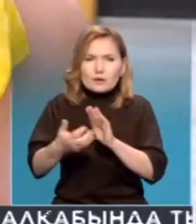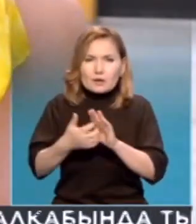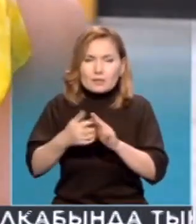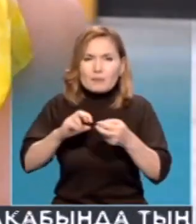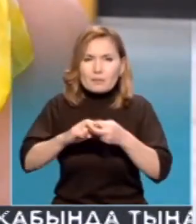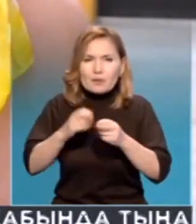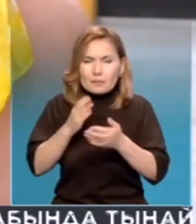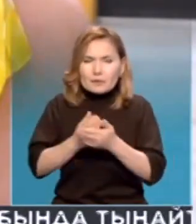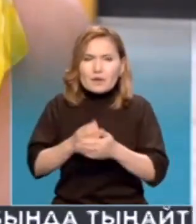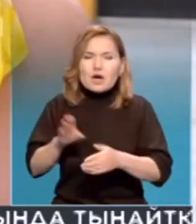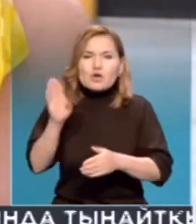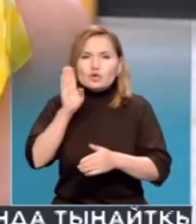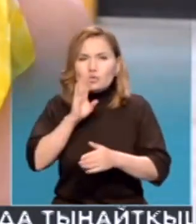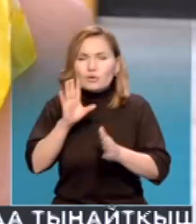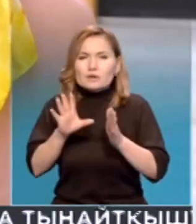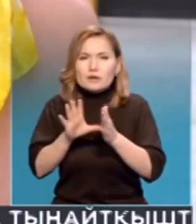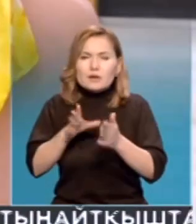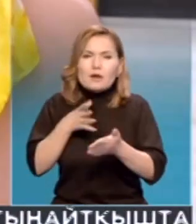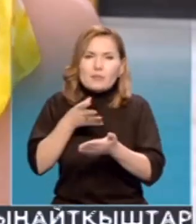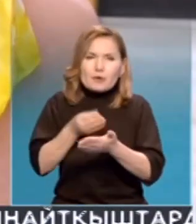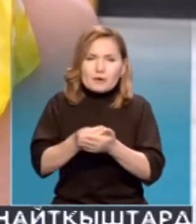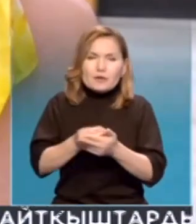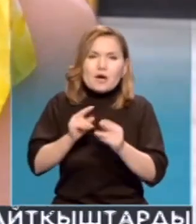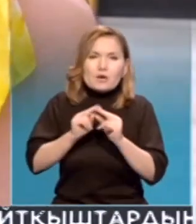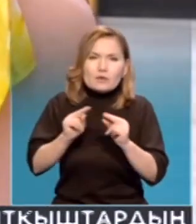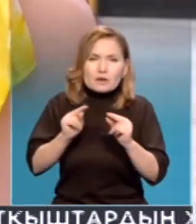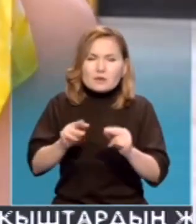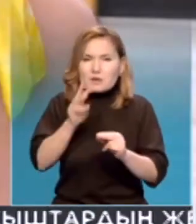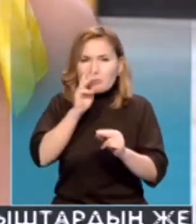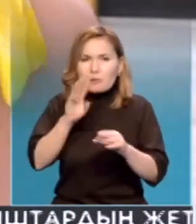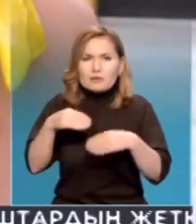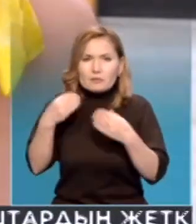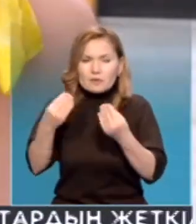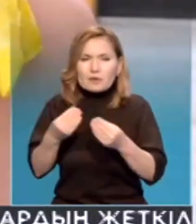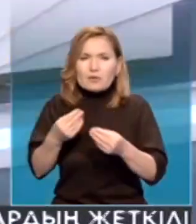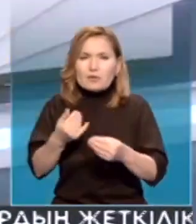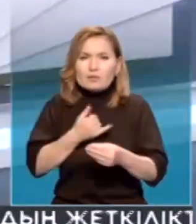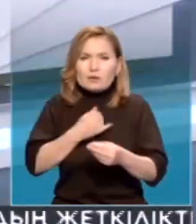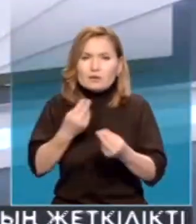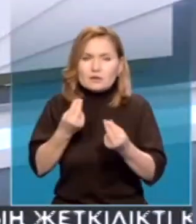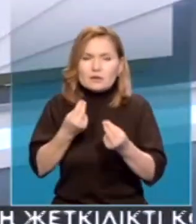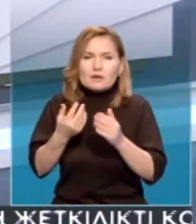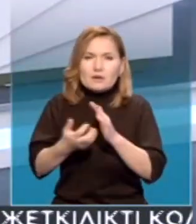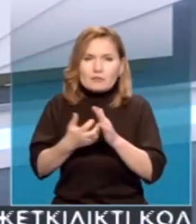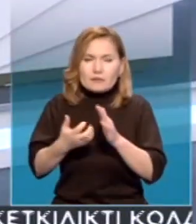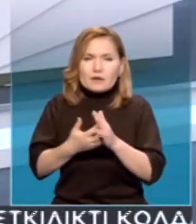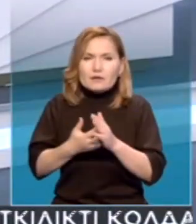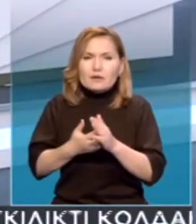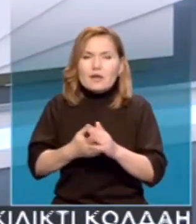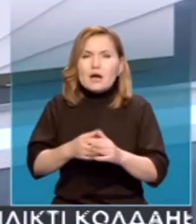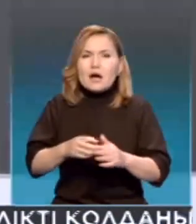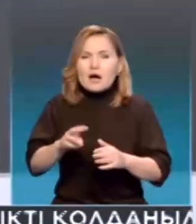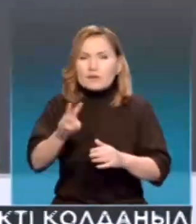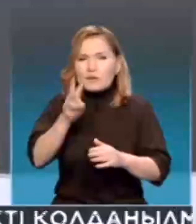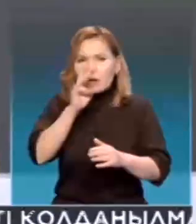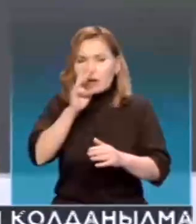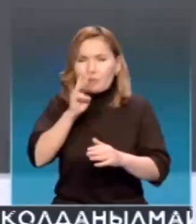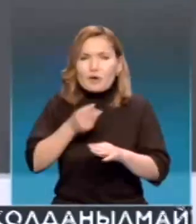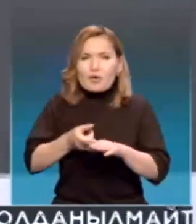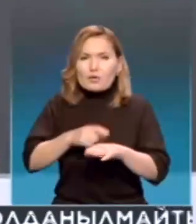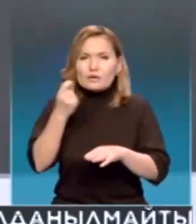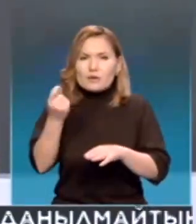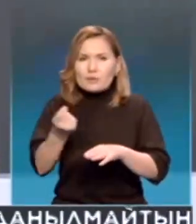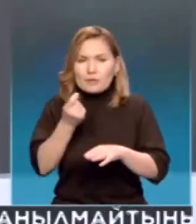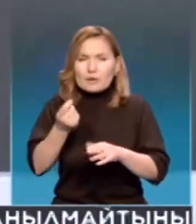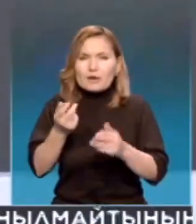кейінгі коммуналдық қызметкерлерге беретін ақшаларымызға жетін кіремейді. Тәрбиешілер жалақысының аздығын оқу ағарту министрлігі